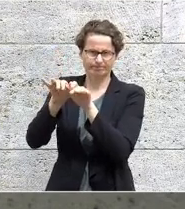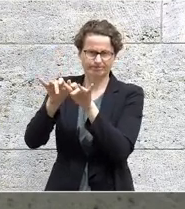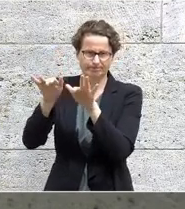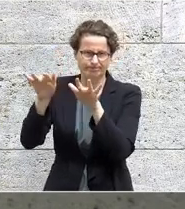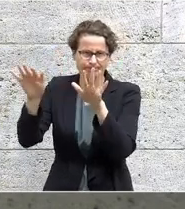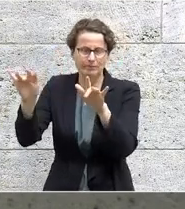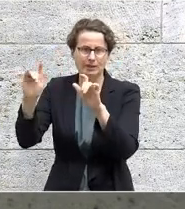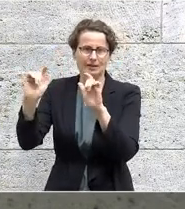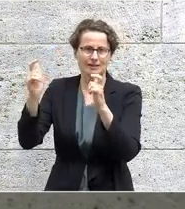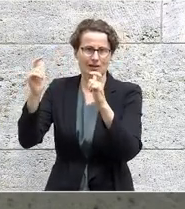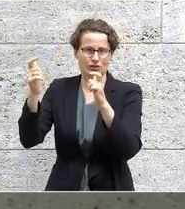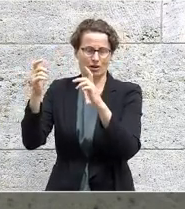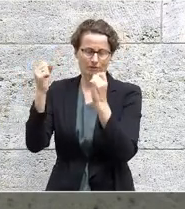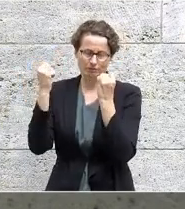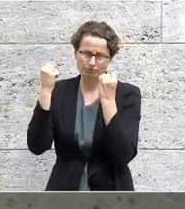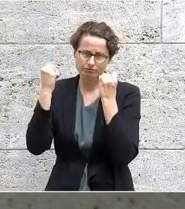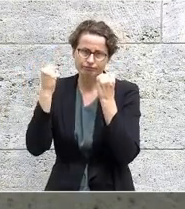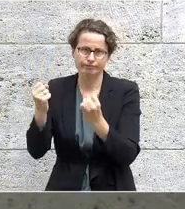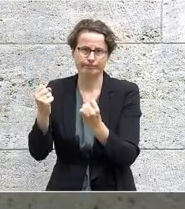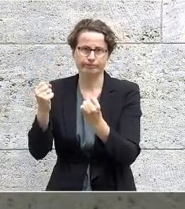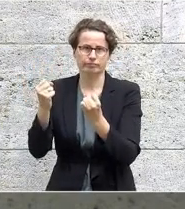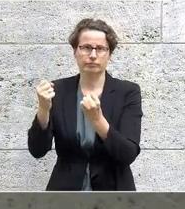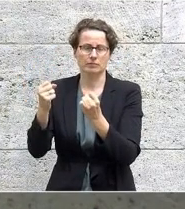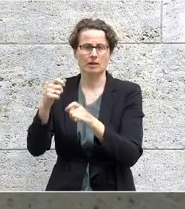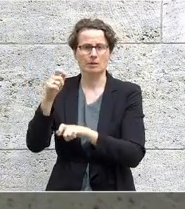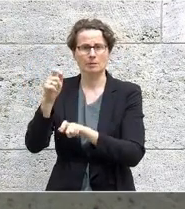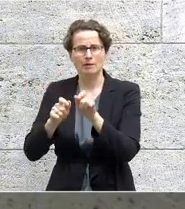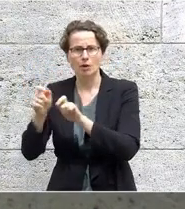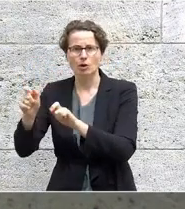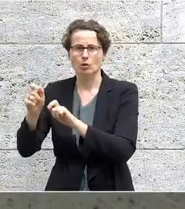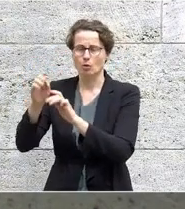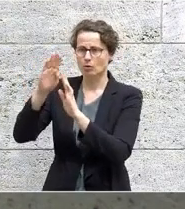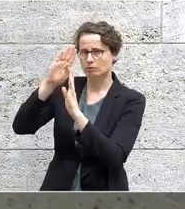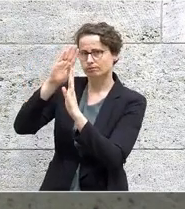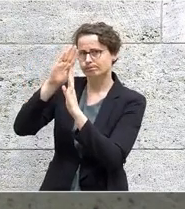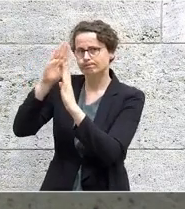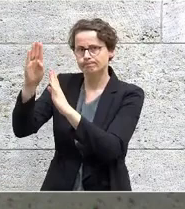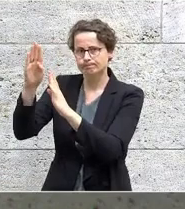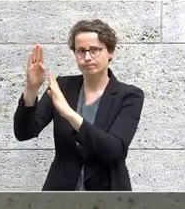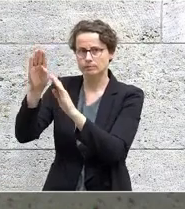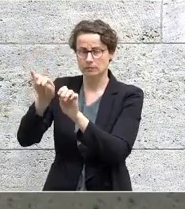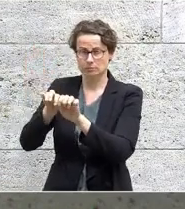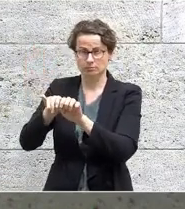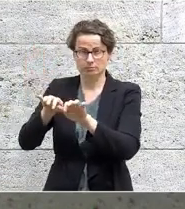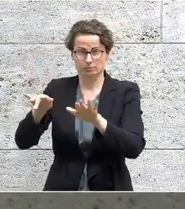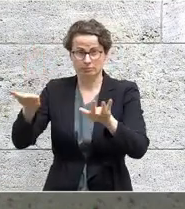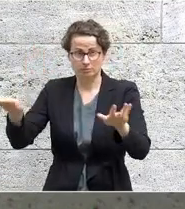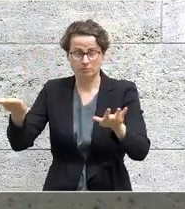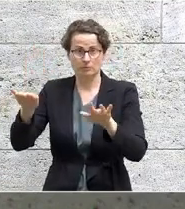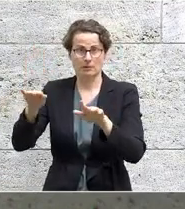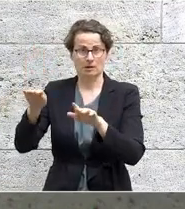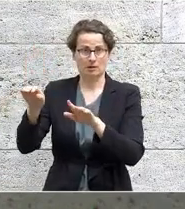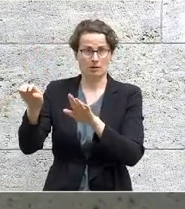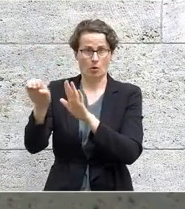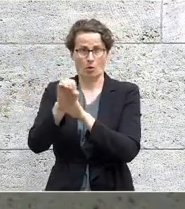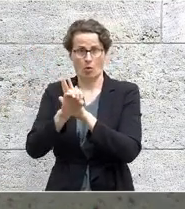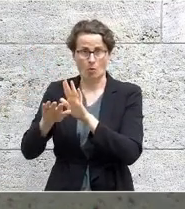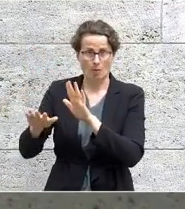nationalsozialistische Politik in unserer Bevölkerung wie auch weit über die